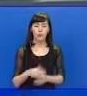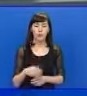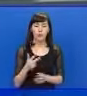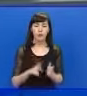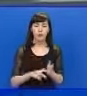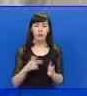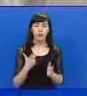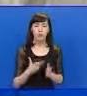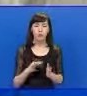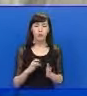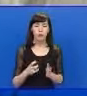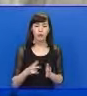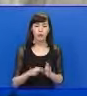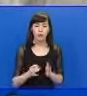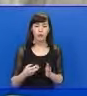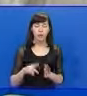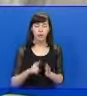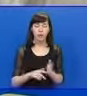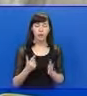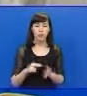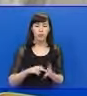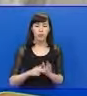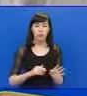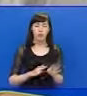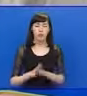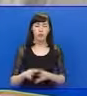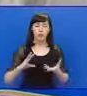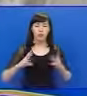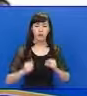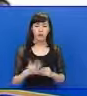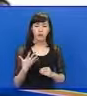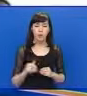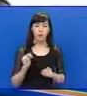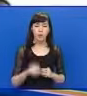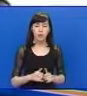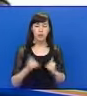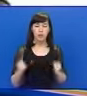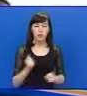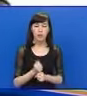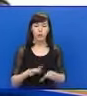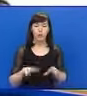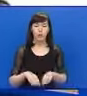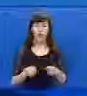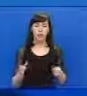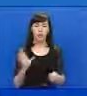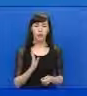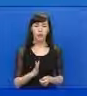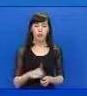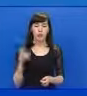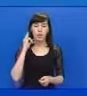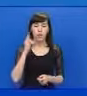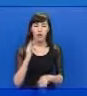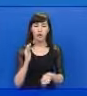73,7 миллиард теңгеге 71 жоба іске асырылып, нәтижесінде 5 мыңнан астам жұмыс орны ашылады. Қазақстанда